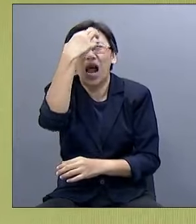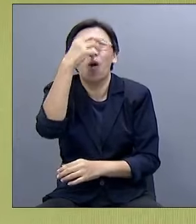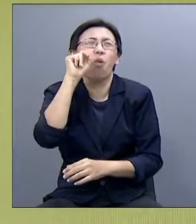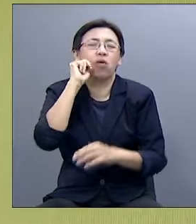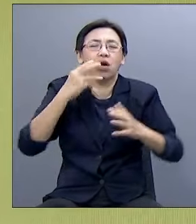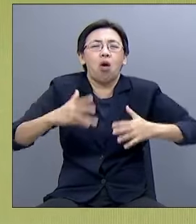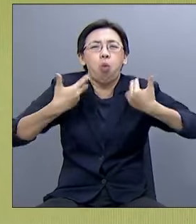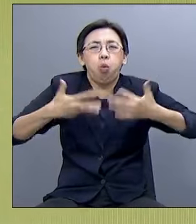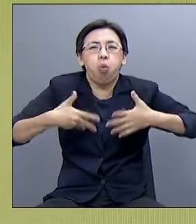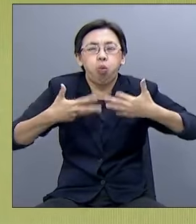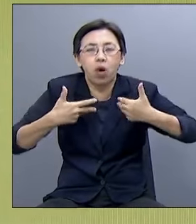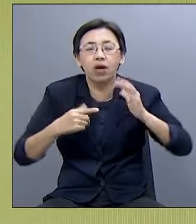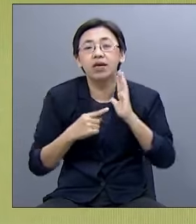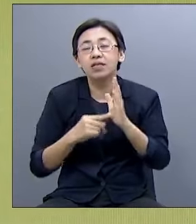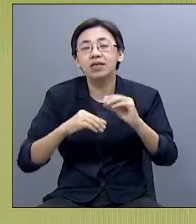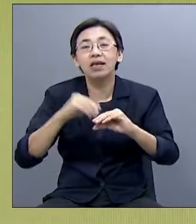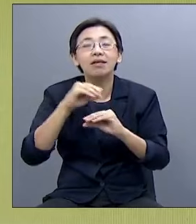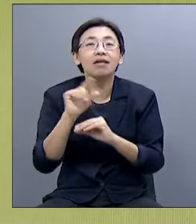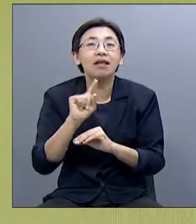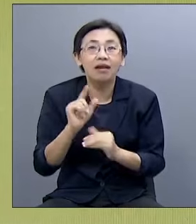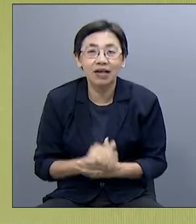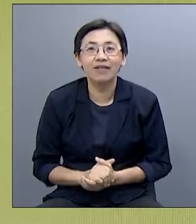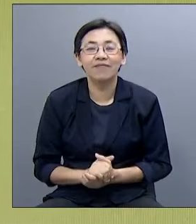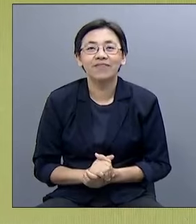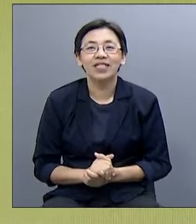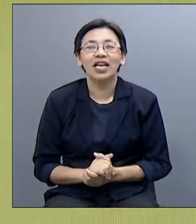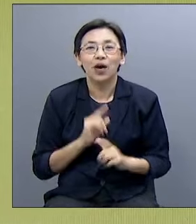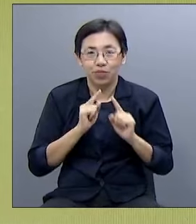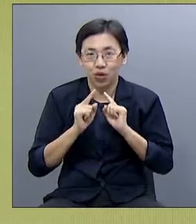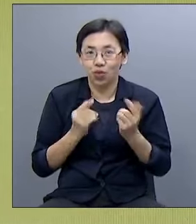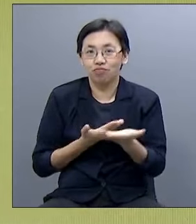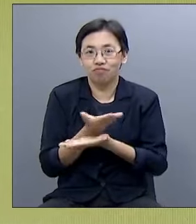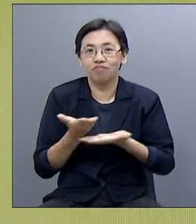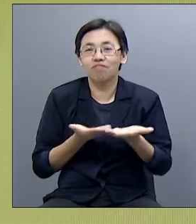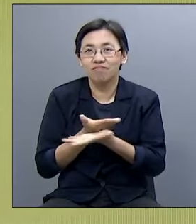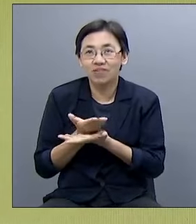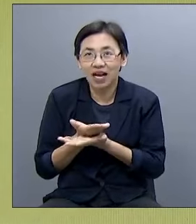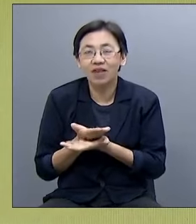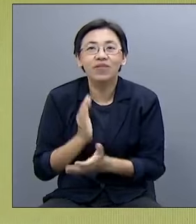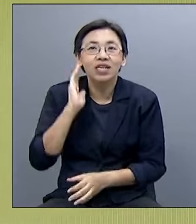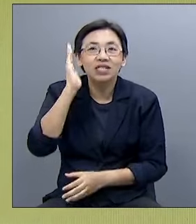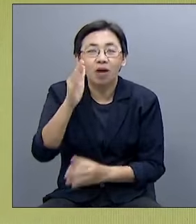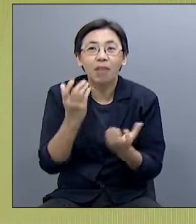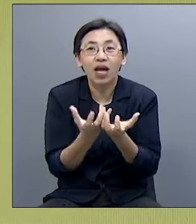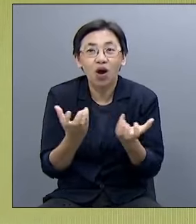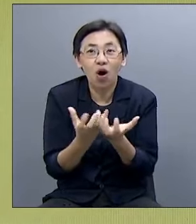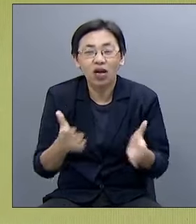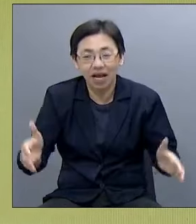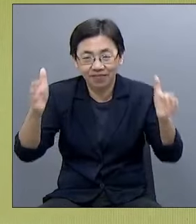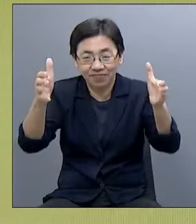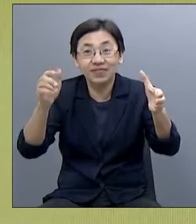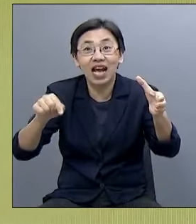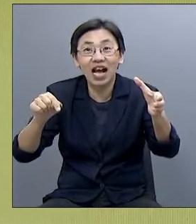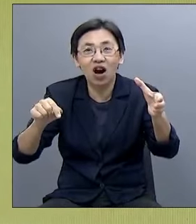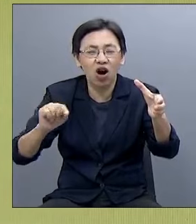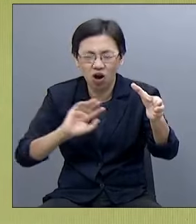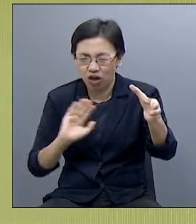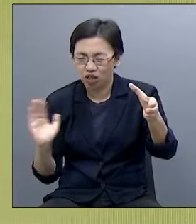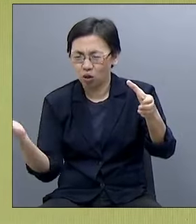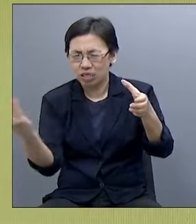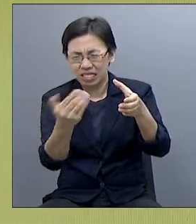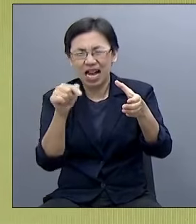นี้อย่างโครงการพี่อยู่เนี่ยมีการคุยกันแล้วนะ คะ เรื่องจะทำวัสดุที่มาปิดกันความร้อนจากแท